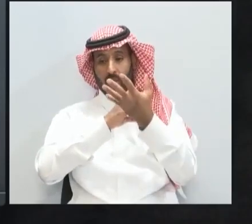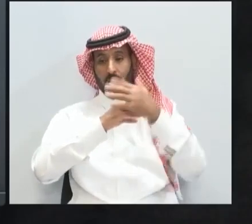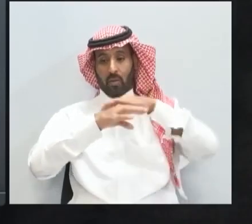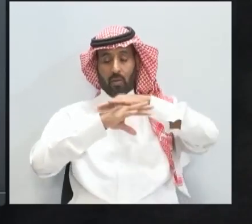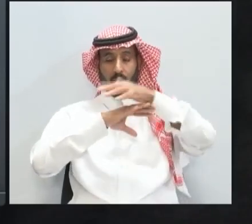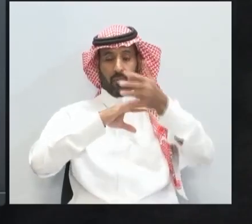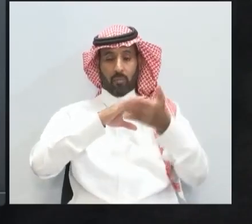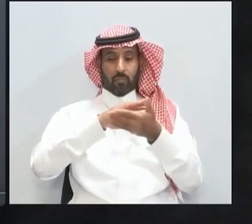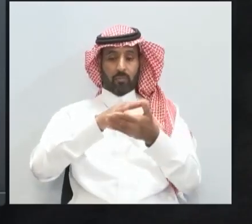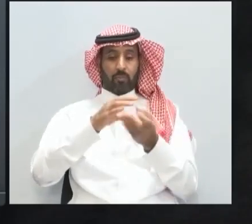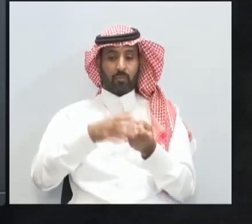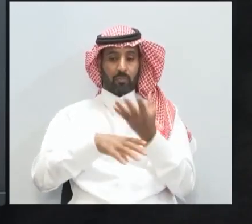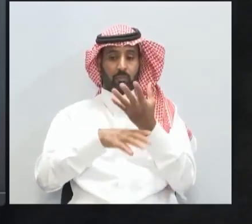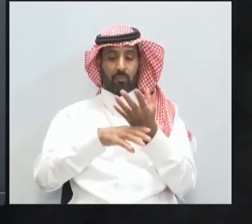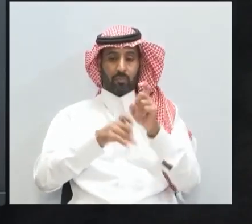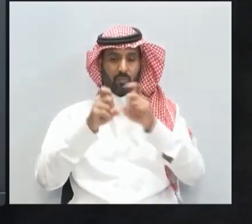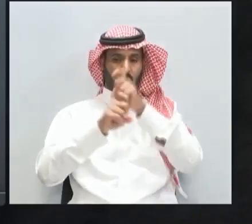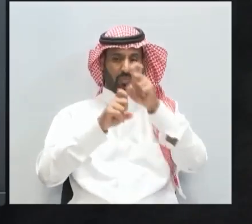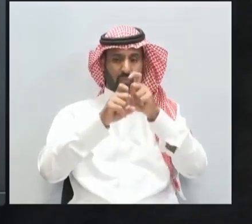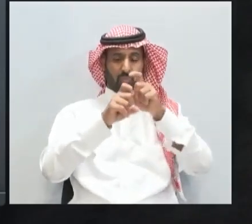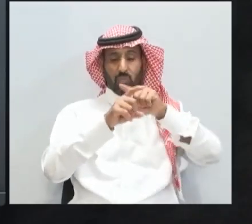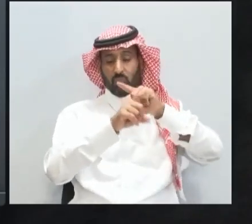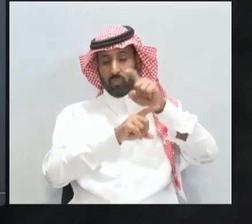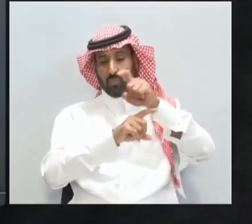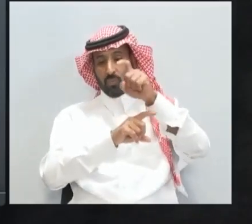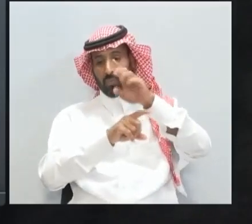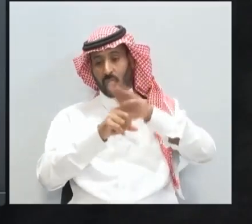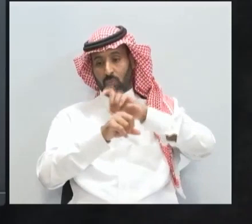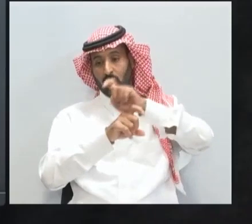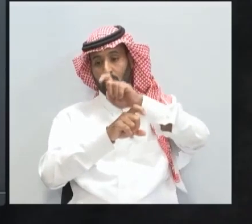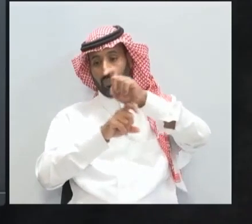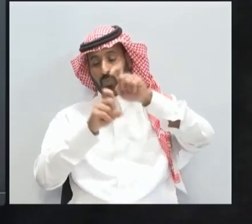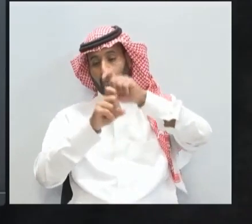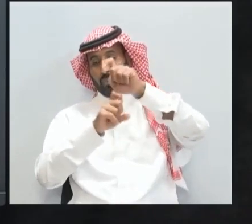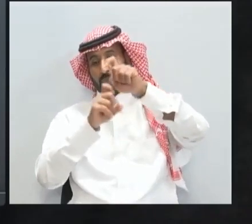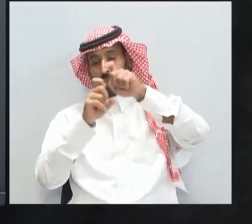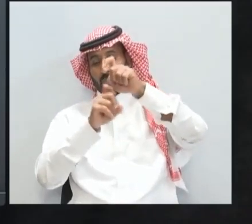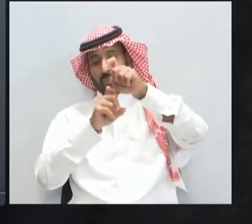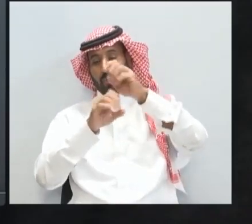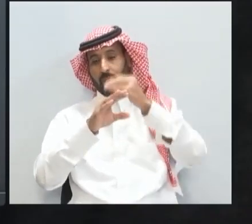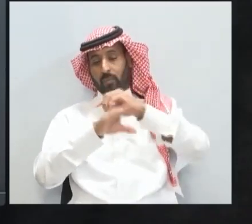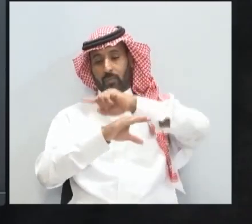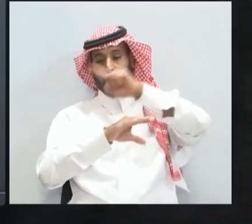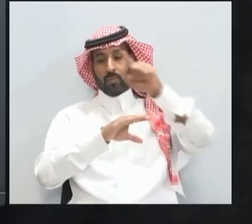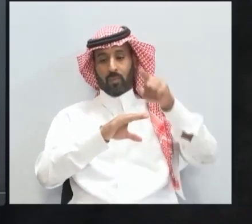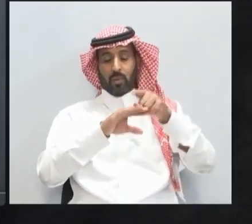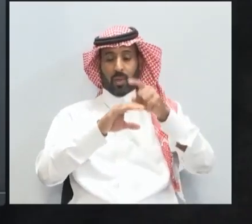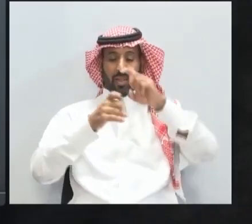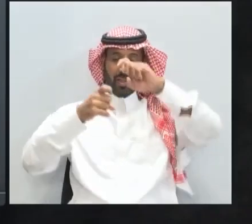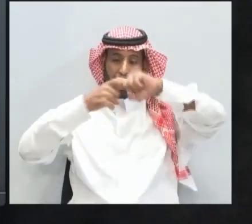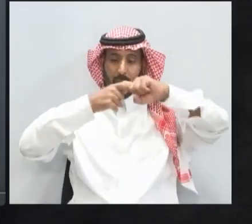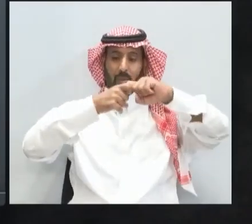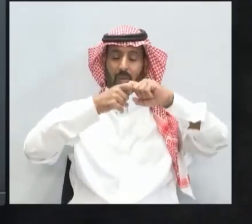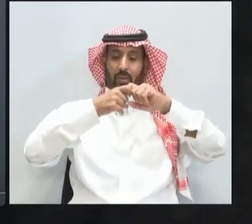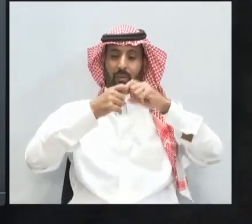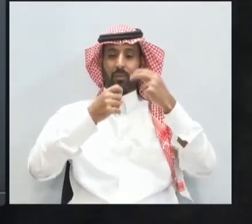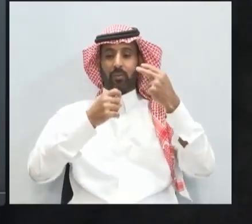الخارج هذه الالكترونات سوف تسير في هذه المسارات عبر نواقل الالكترونات ينتهي بها الامر عندما ترتبط مع ذره اكسجين